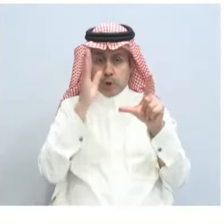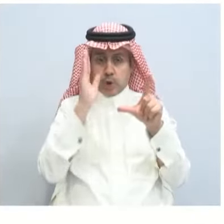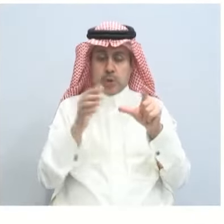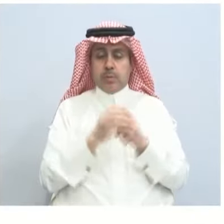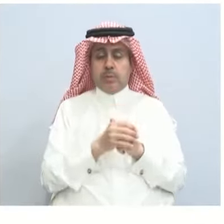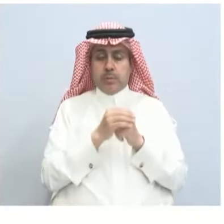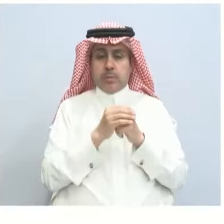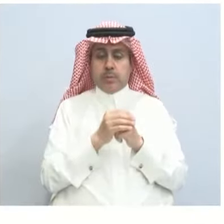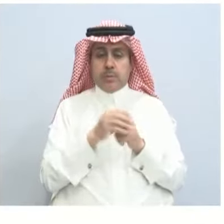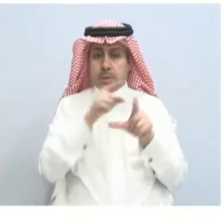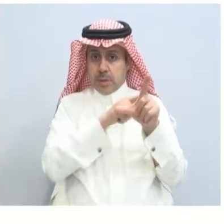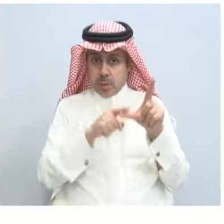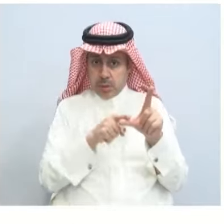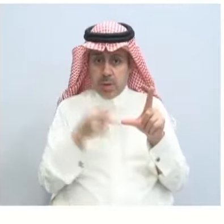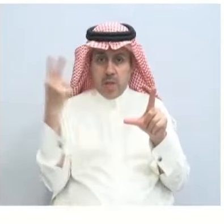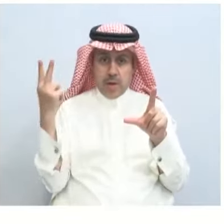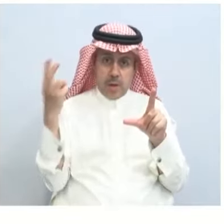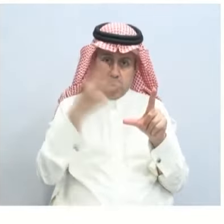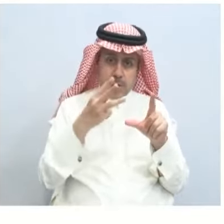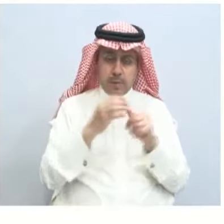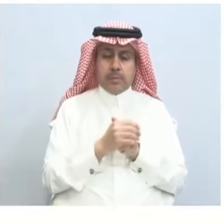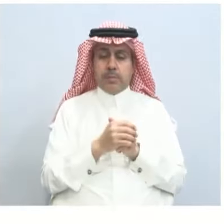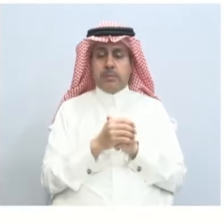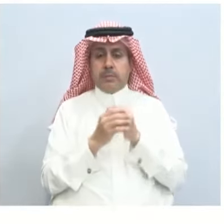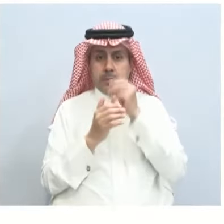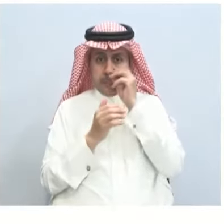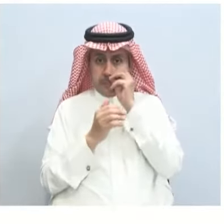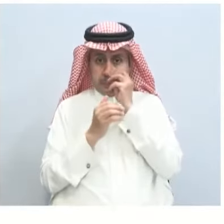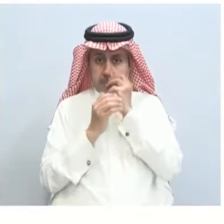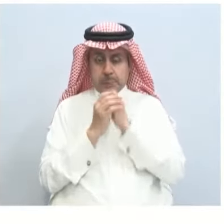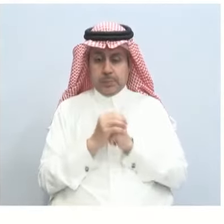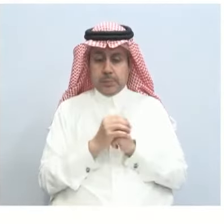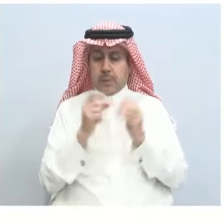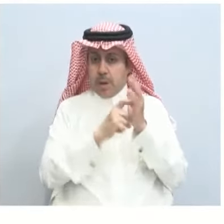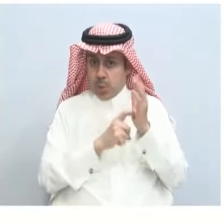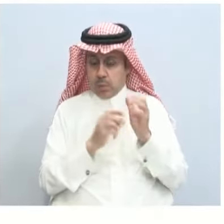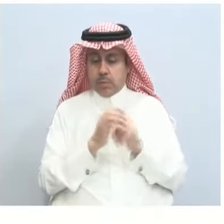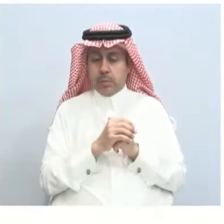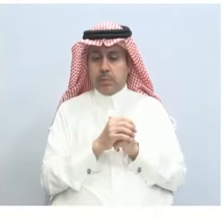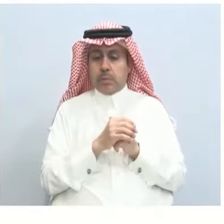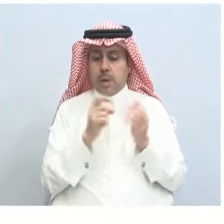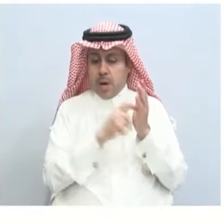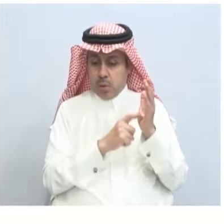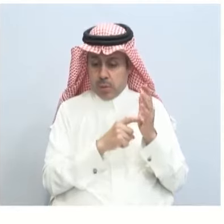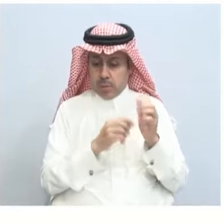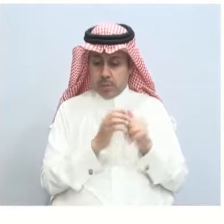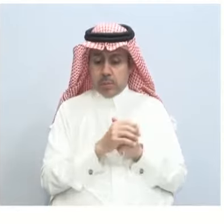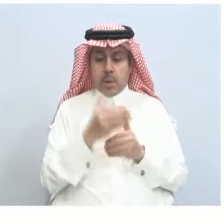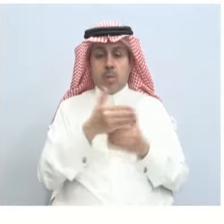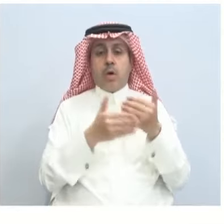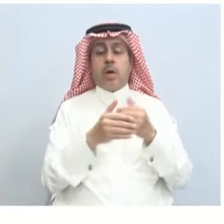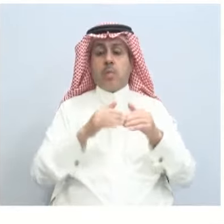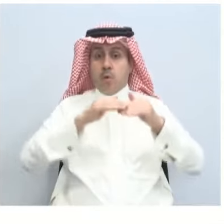وزاويه اتجاهه 32 درجه طبعا القانون يقول او طريقه الحل دائما ان المركبه